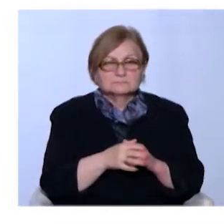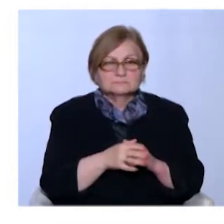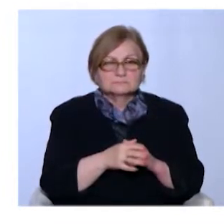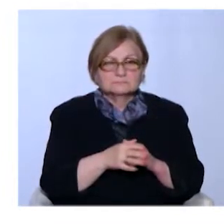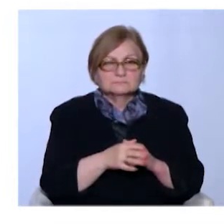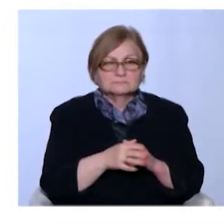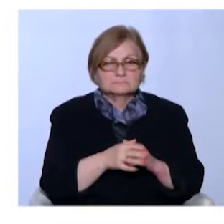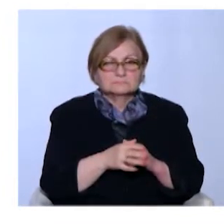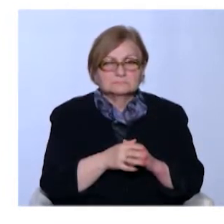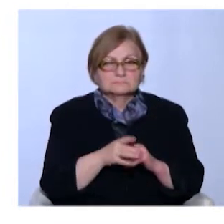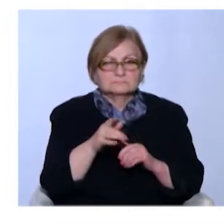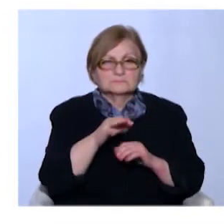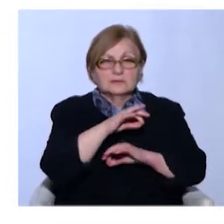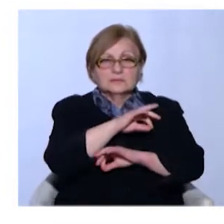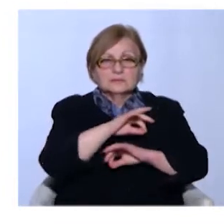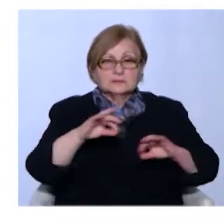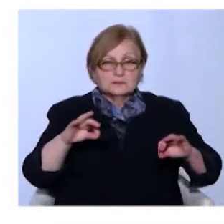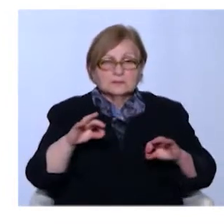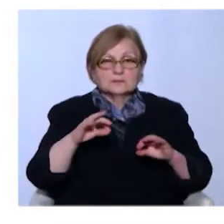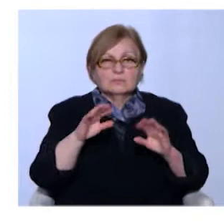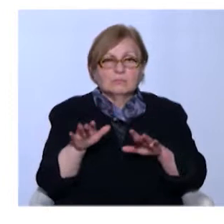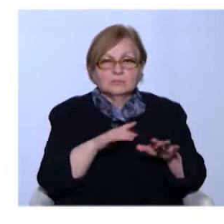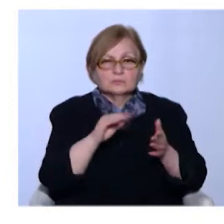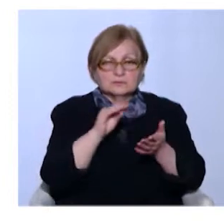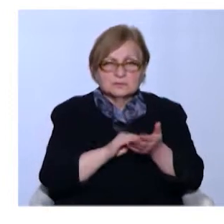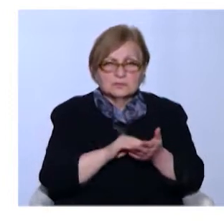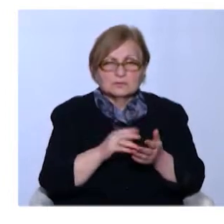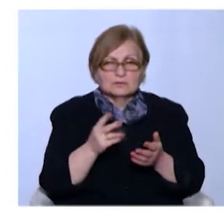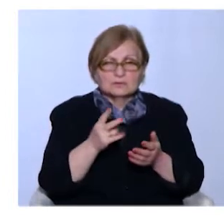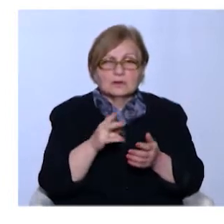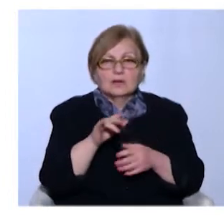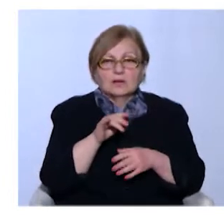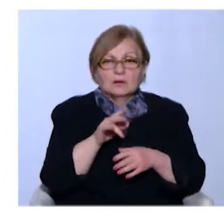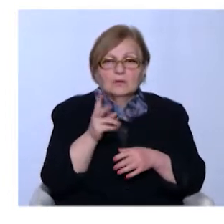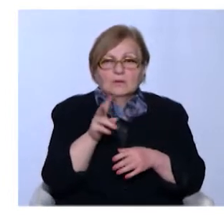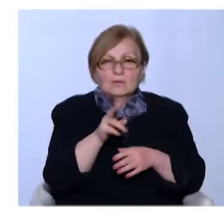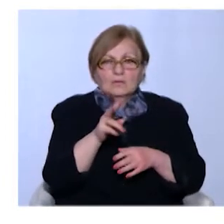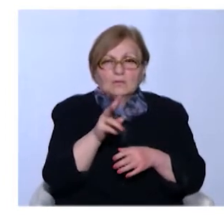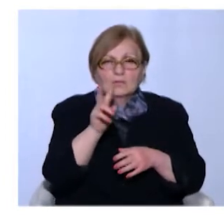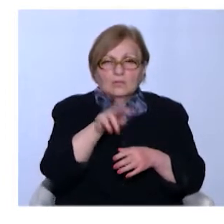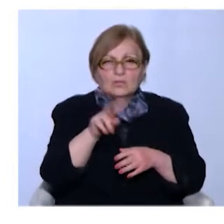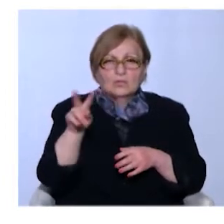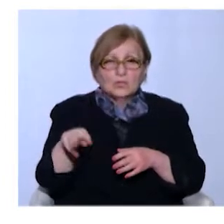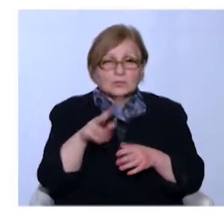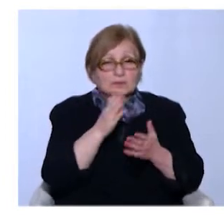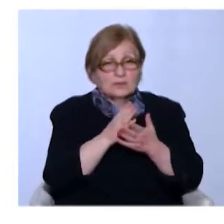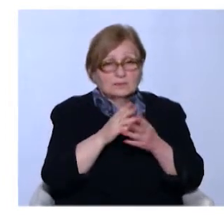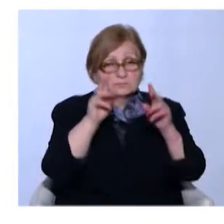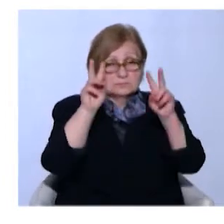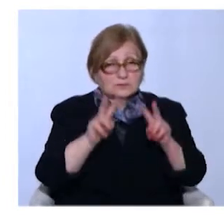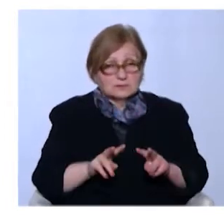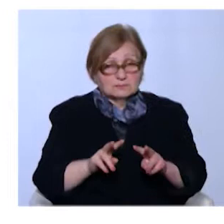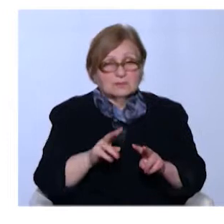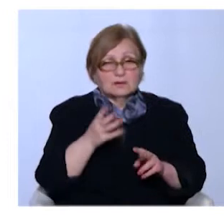წრფივი ფუნქციის დაწერა ნიშნავს მისი კადაბეს პოვნას. Y-ი უდრის და შესაბამისად ორივეს, რადგან ორ-ორი პარამეტრი აქვს, თითქოს გვაქვს